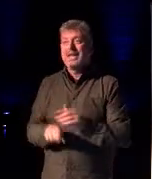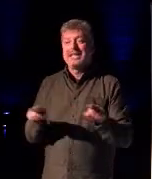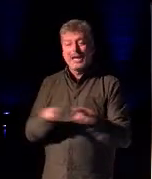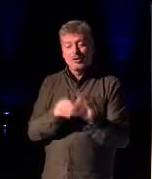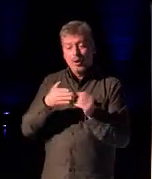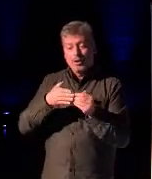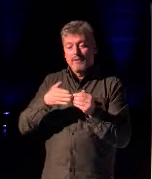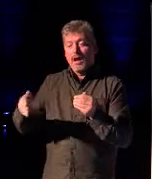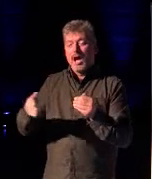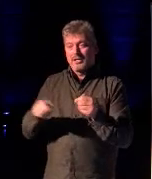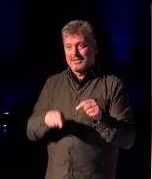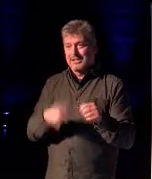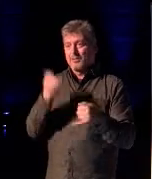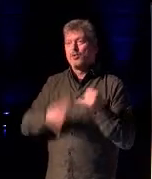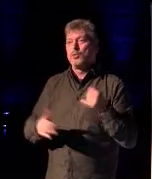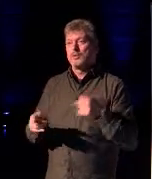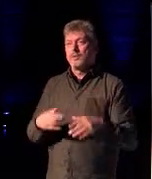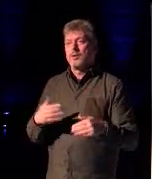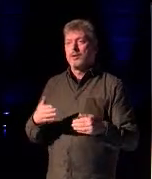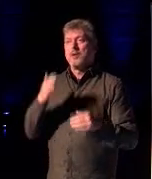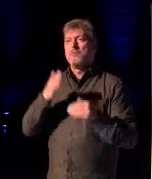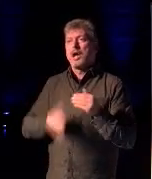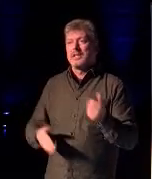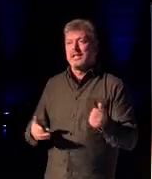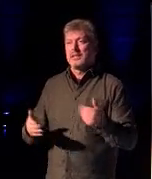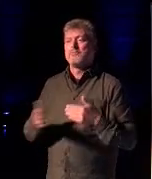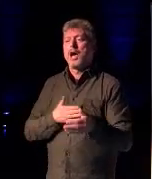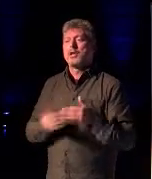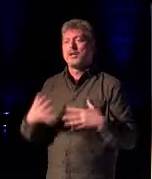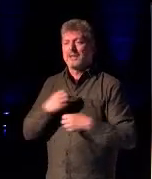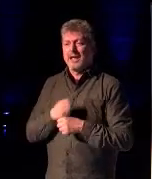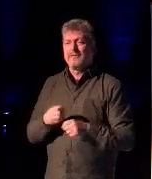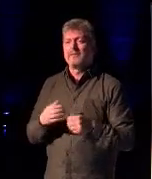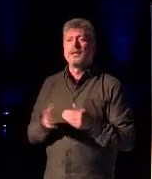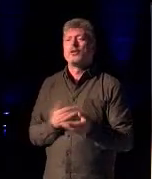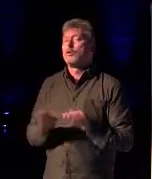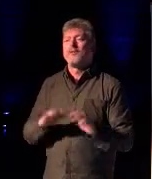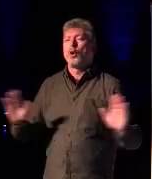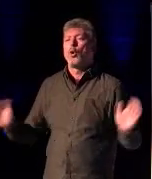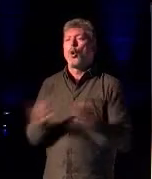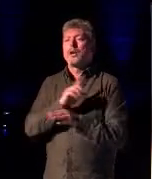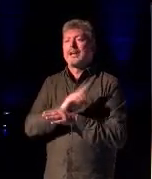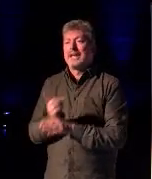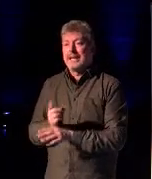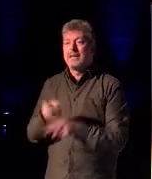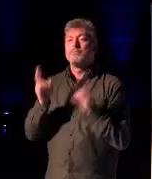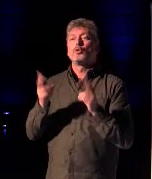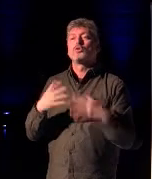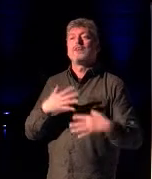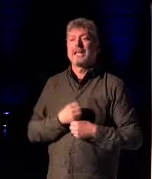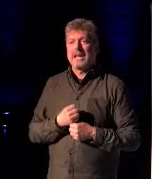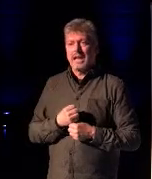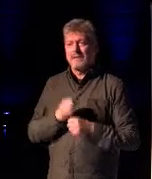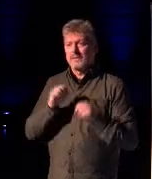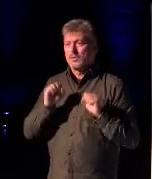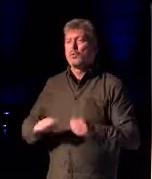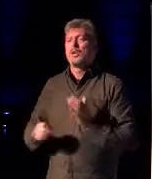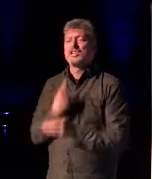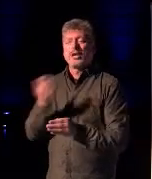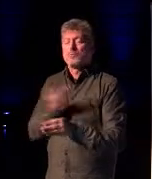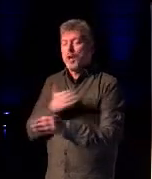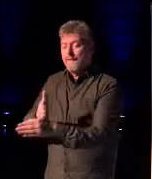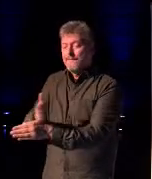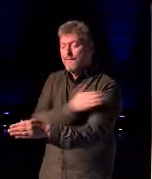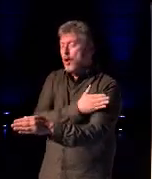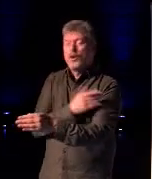livet. For palliativ behandling av kreft så handler det ofte om kort tid. Men også for kreft så burde det skjedd mye tidligere, ikke